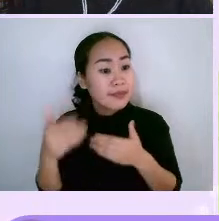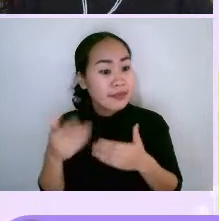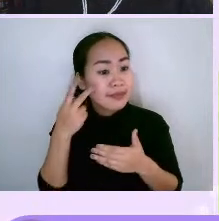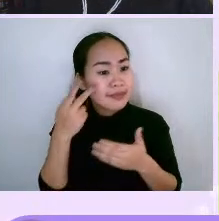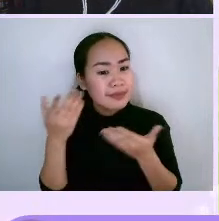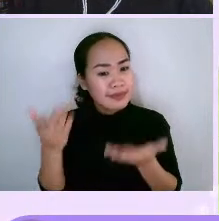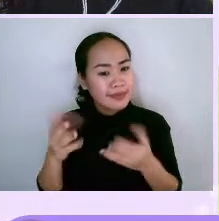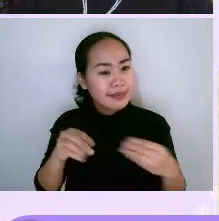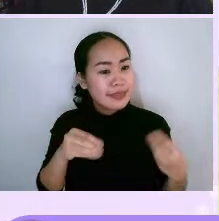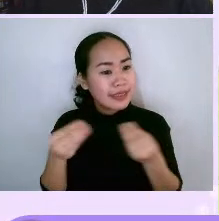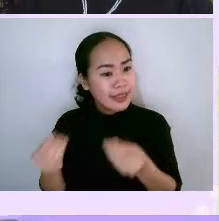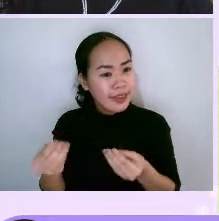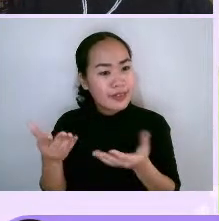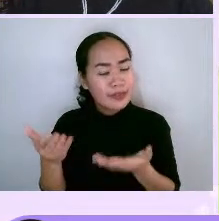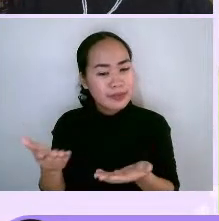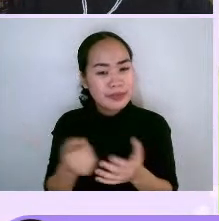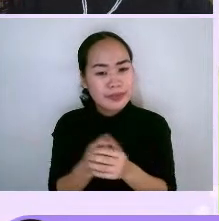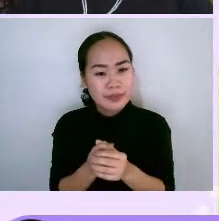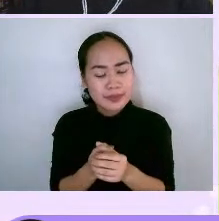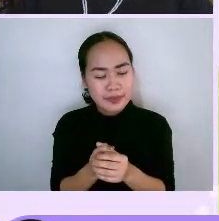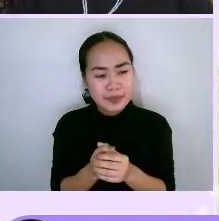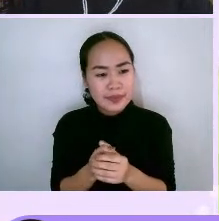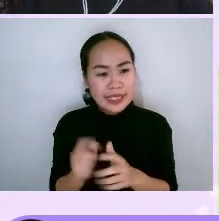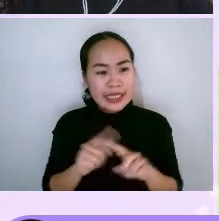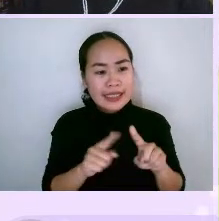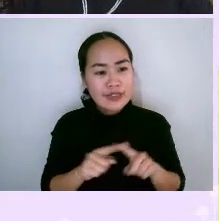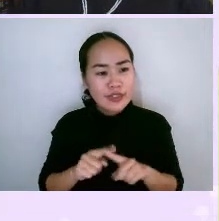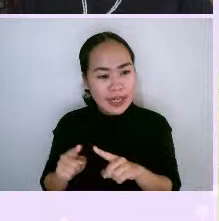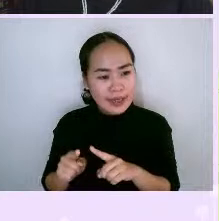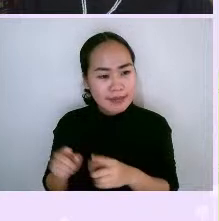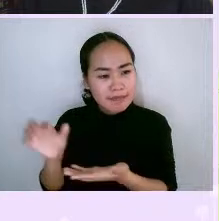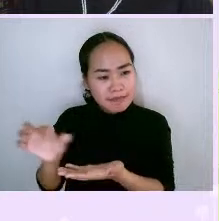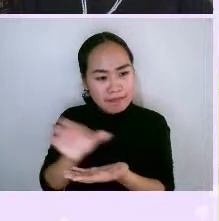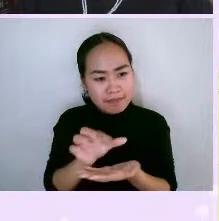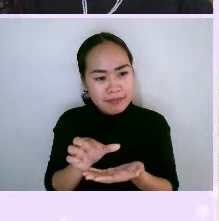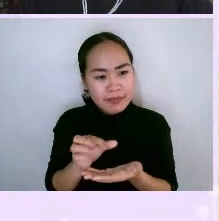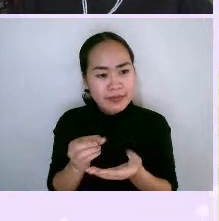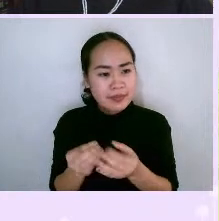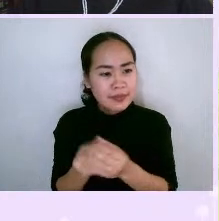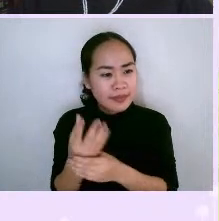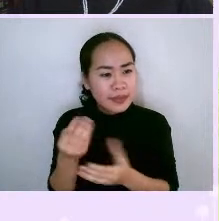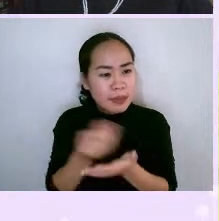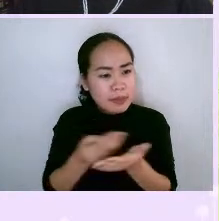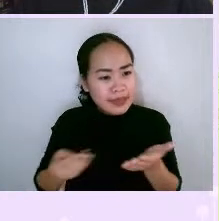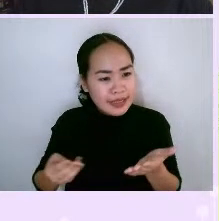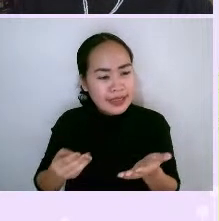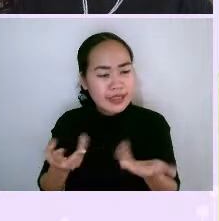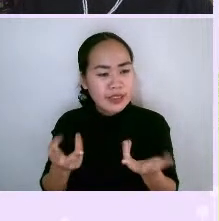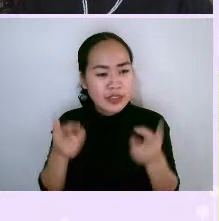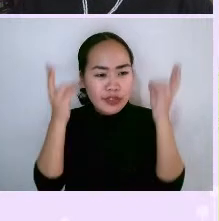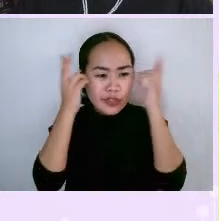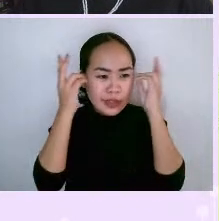natin ng planting materials na mga vegetable seeds,